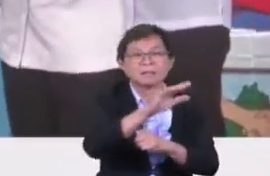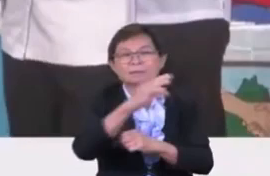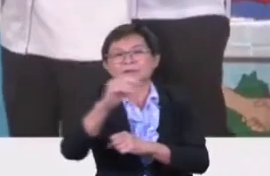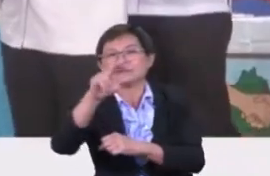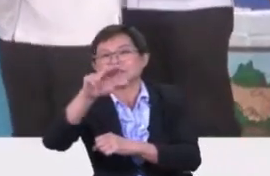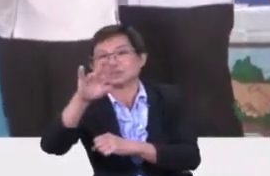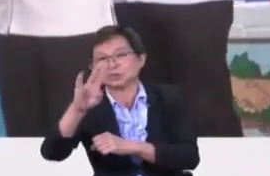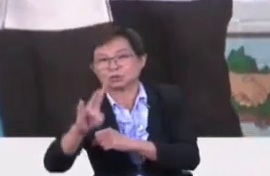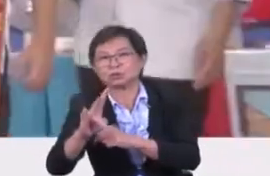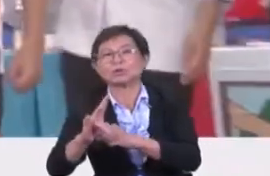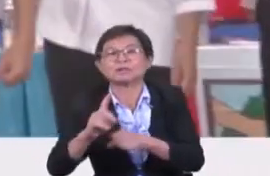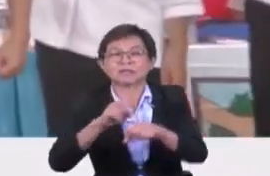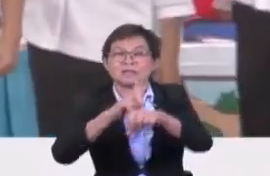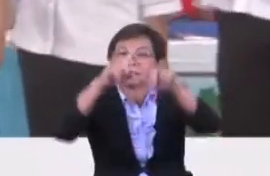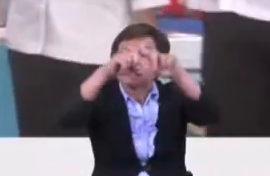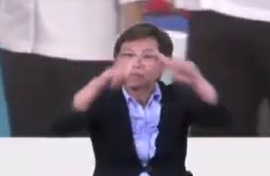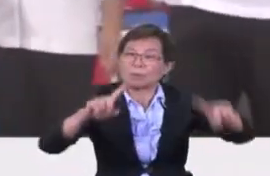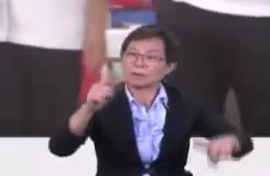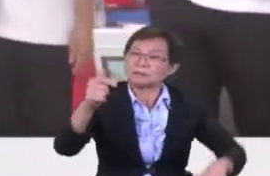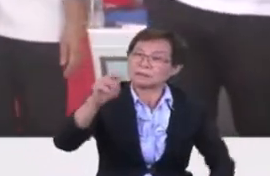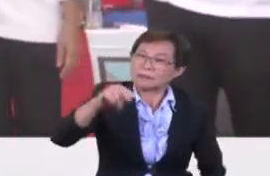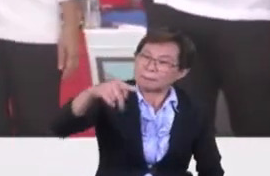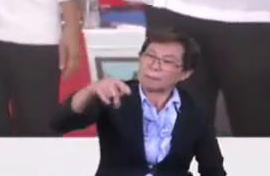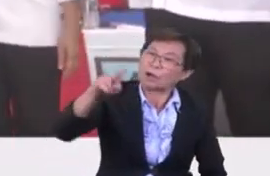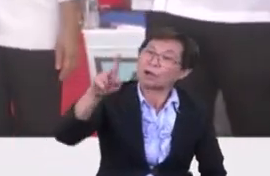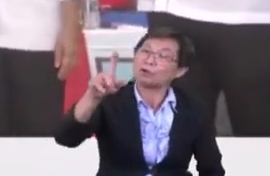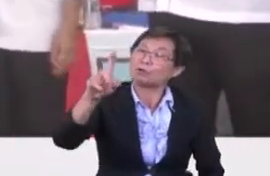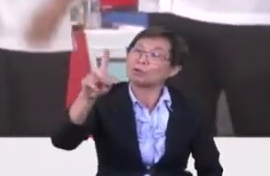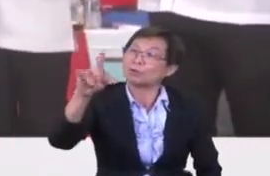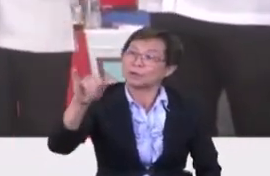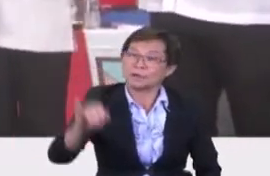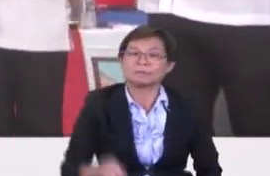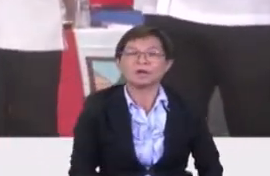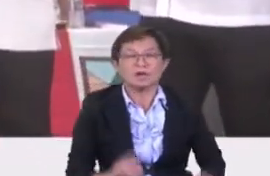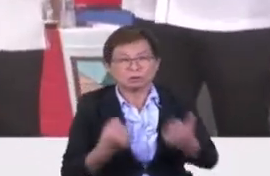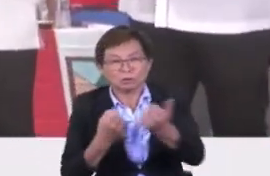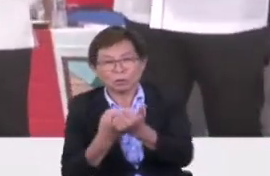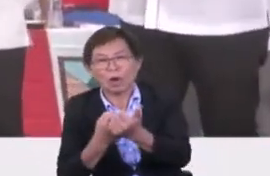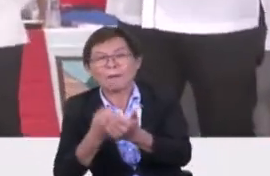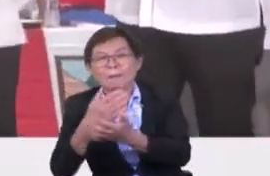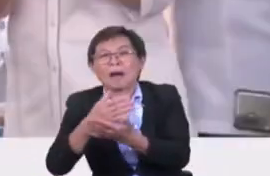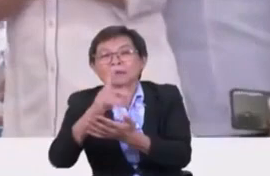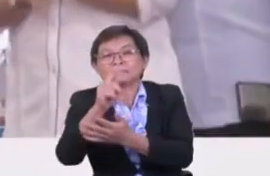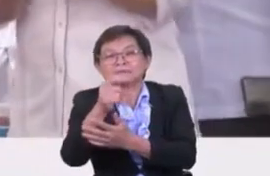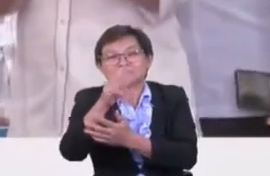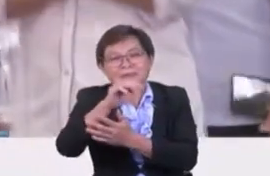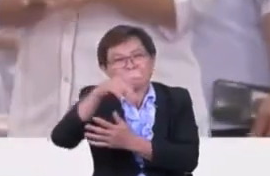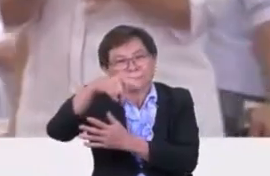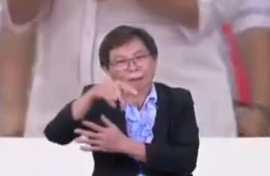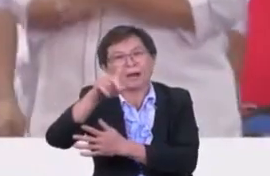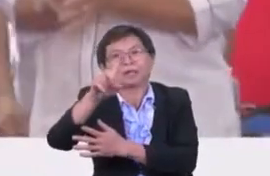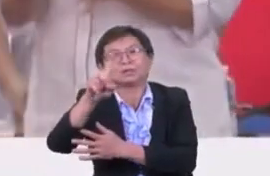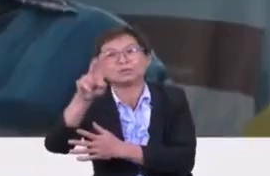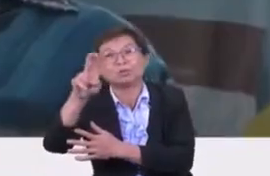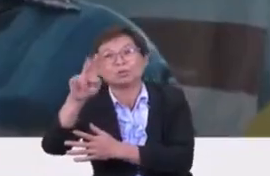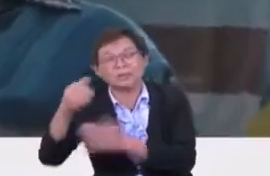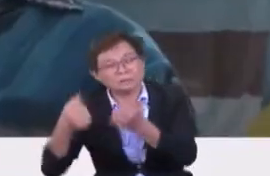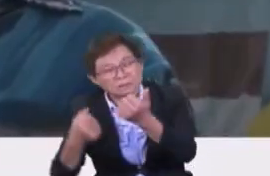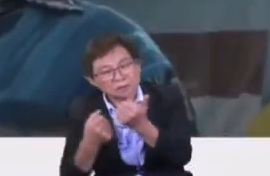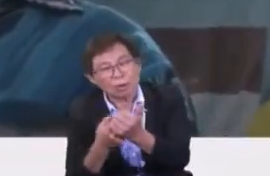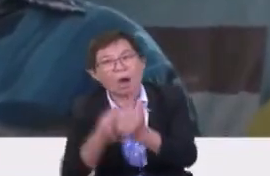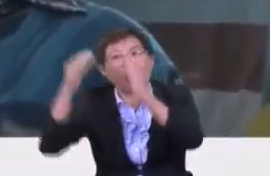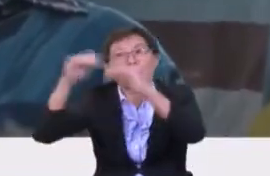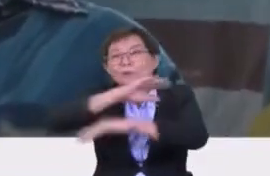dewan tune Hamdan tamparuli komitmen PBS ini turut disokong ketua PBSI bahagian tamparuli dachau dengan harapan